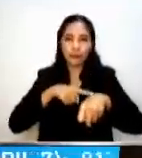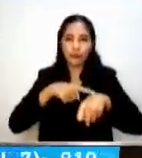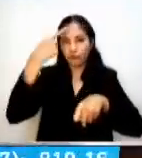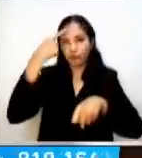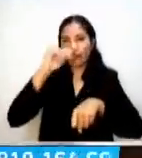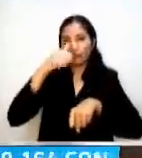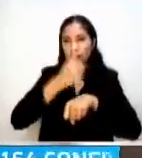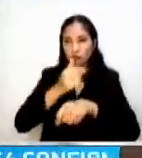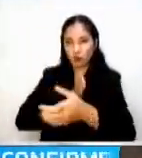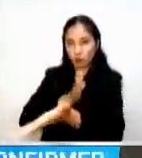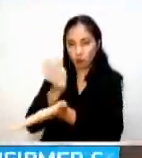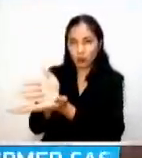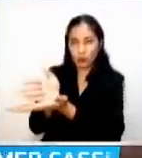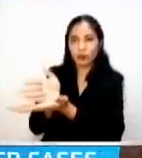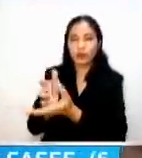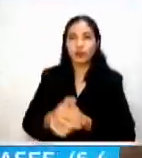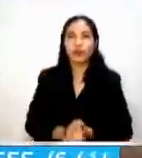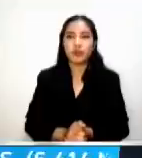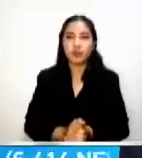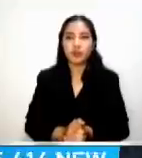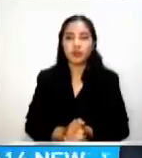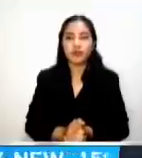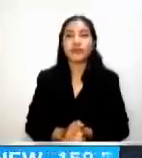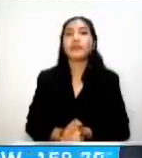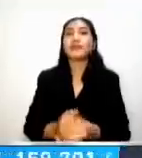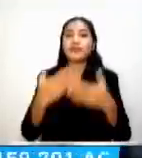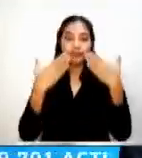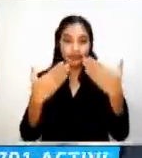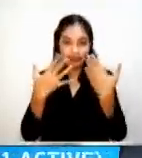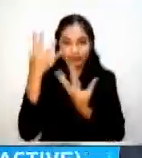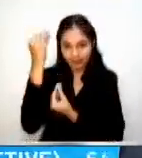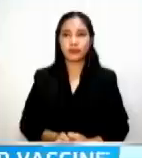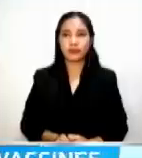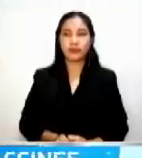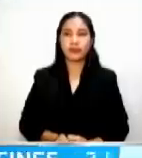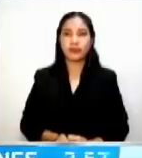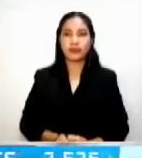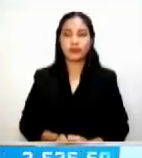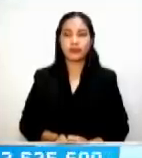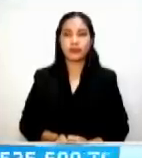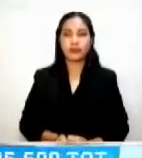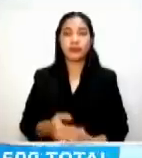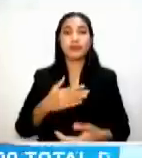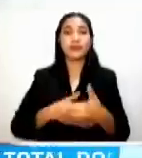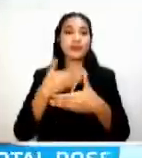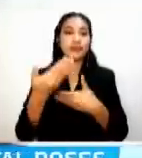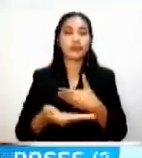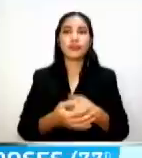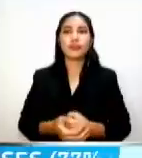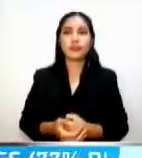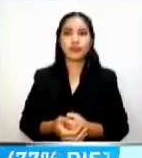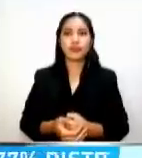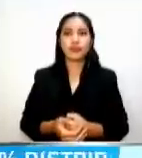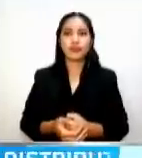na namibigay ng ayuda ko. Maraming salamat sa iyong update sa amin, June Veneracion. Bilang tugon sa umaapaw ng mga ospital